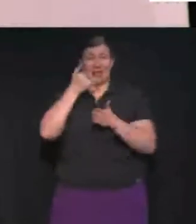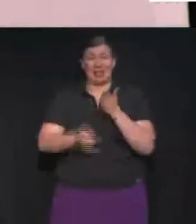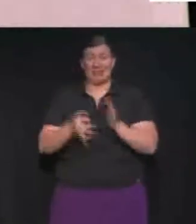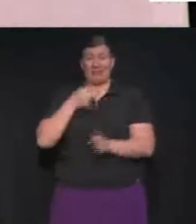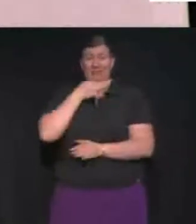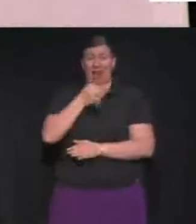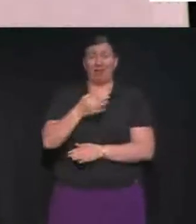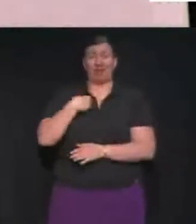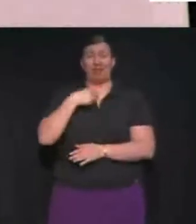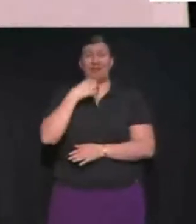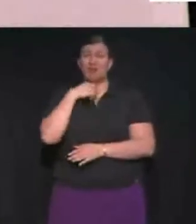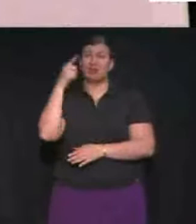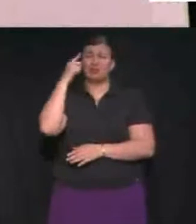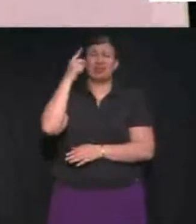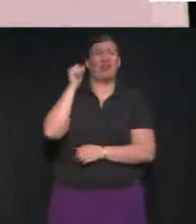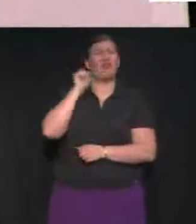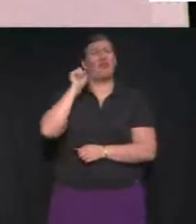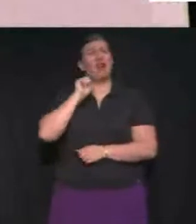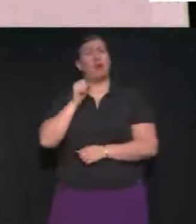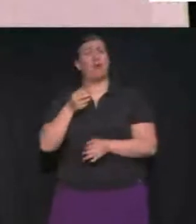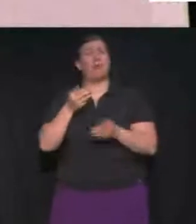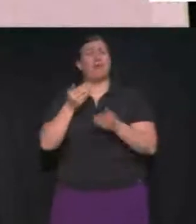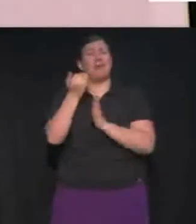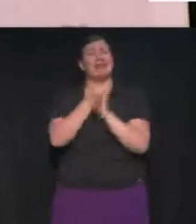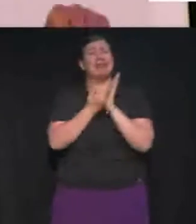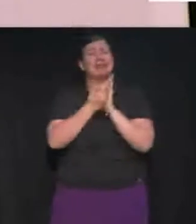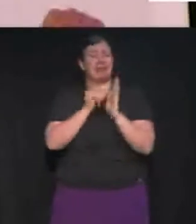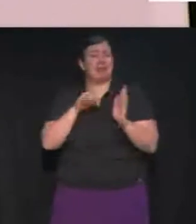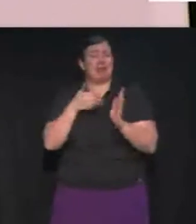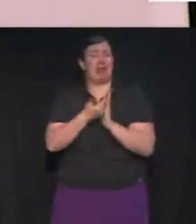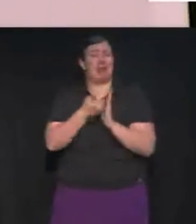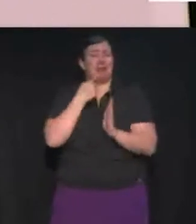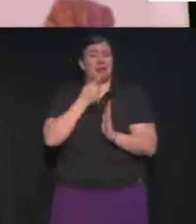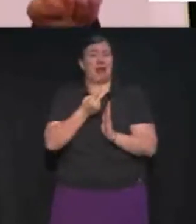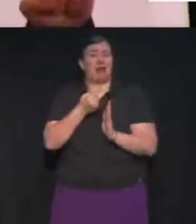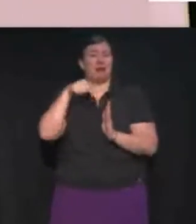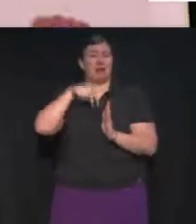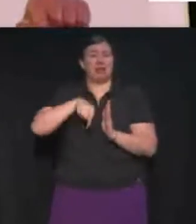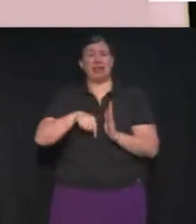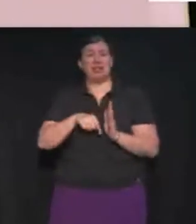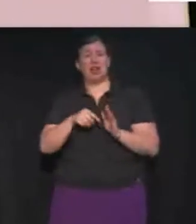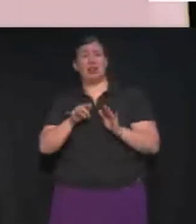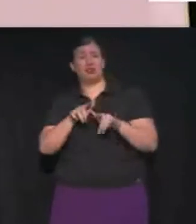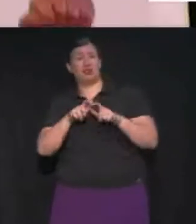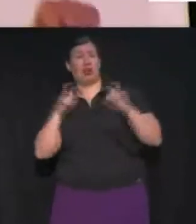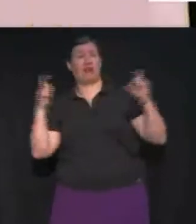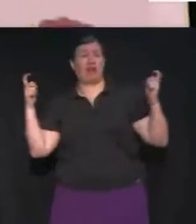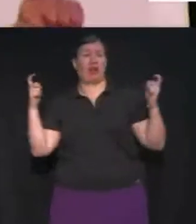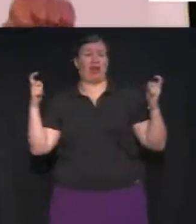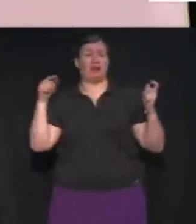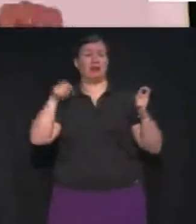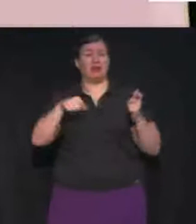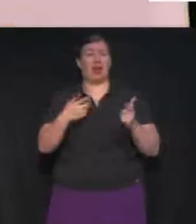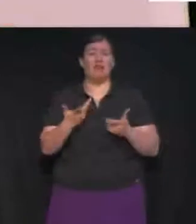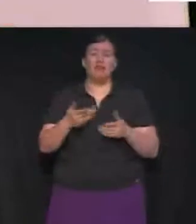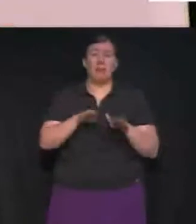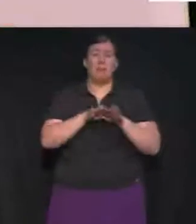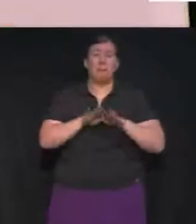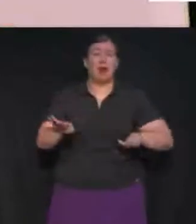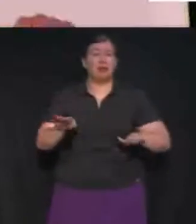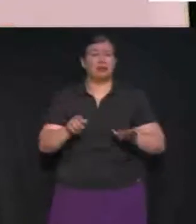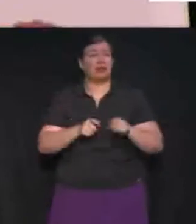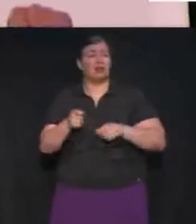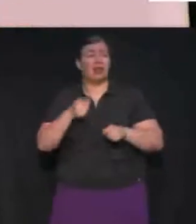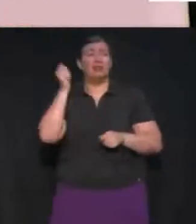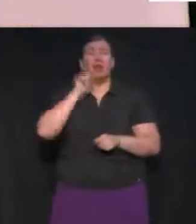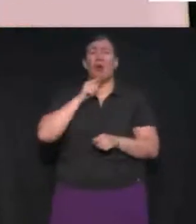glaubt ihr euer Gesetzgeber ist vorgesehen hat dass hier auf unserer Konferenz wo hier die Basis entscheidet keine Delegation zugelassen sind